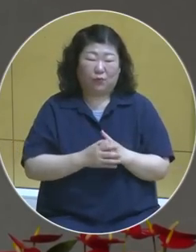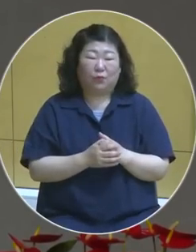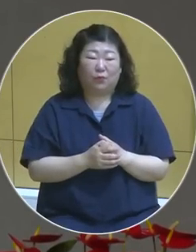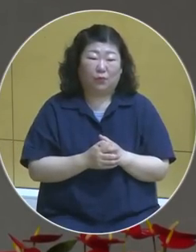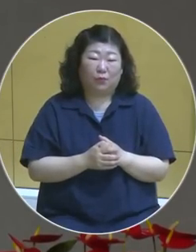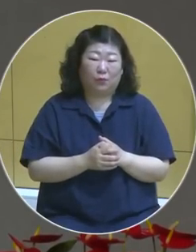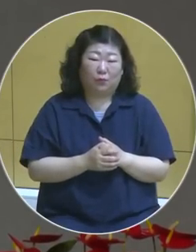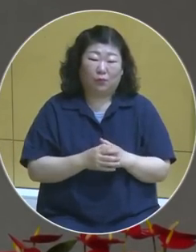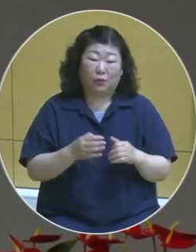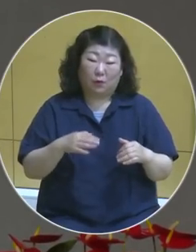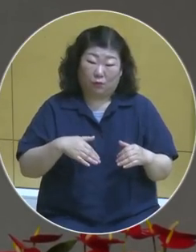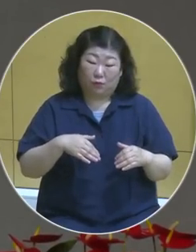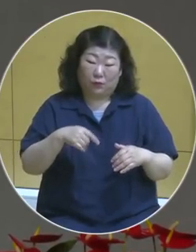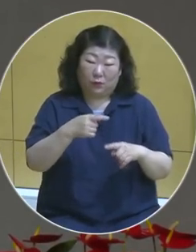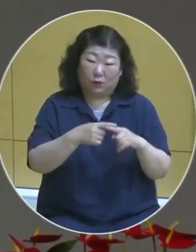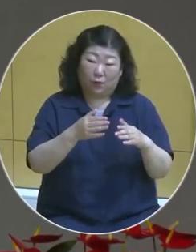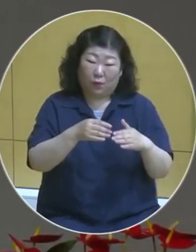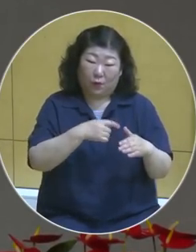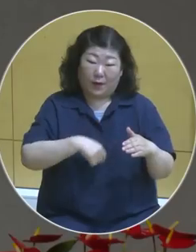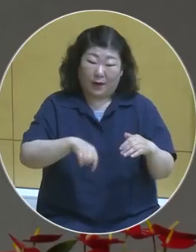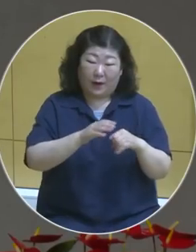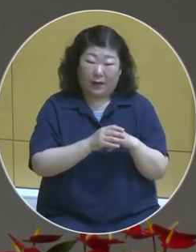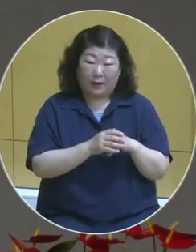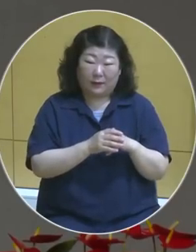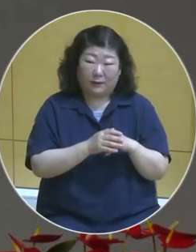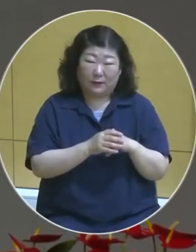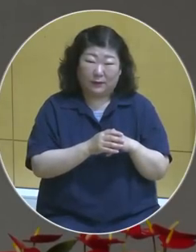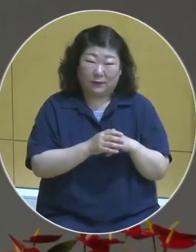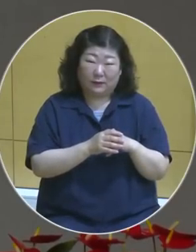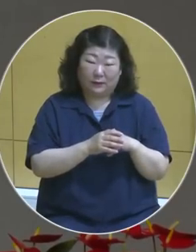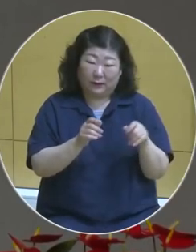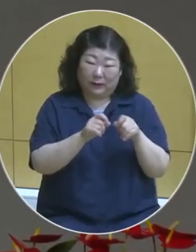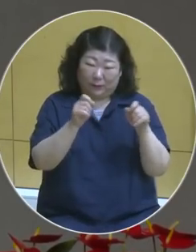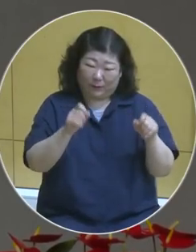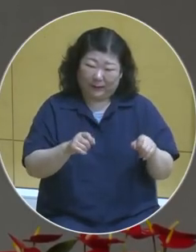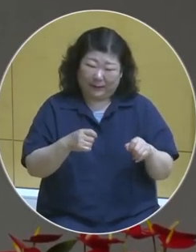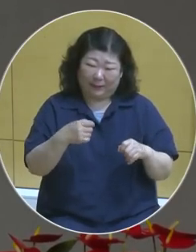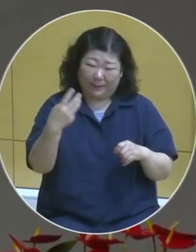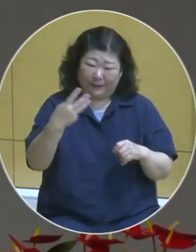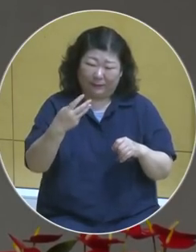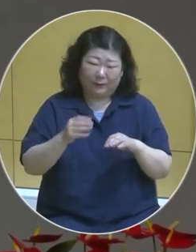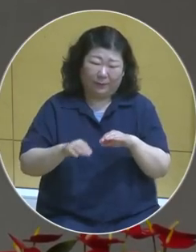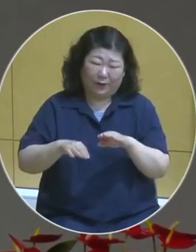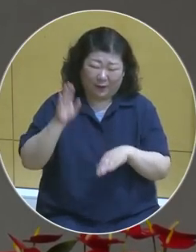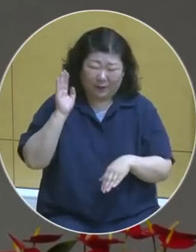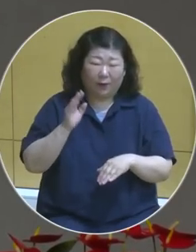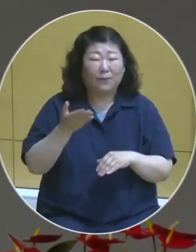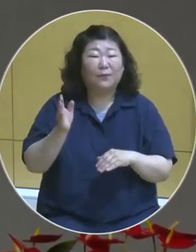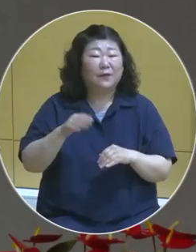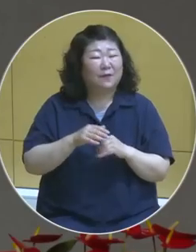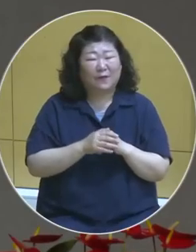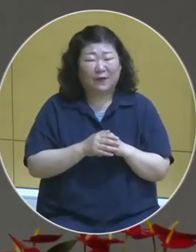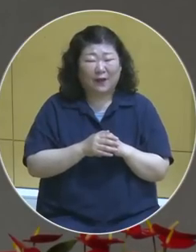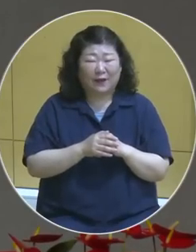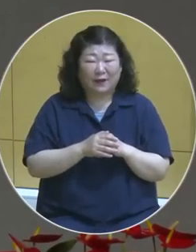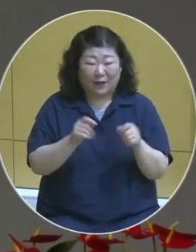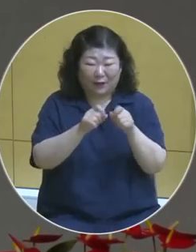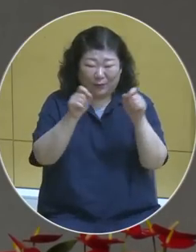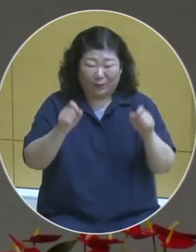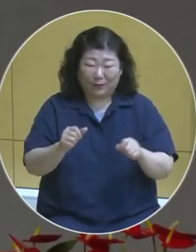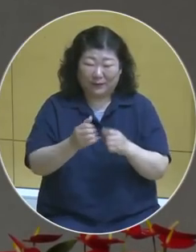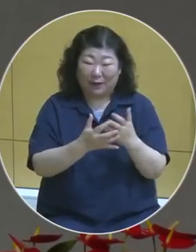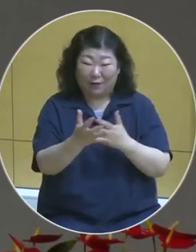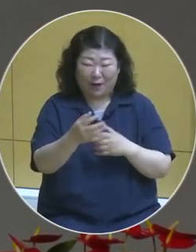교회의 중보 기도 훈련 동기 동창이 3,000명이 훨씬 넘는데 주일 저녁 보면 별로 안 나오는 것 같아요. 동창회 별로 안 모이신